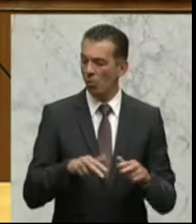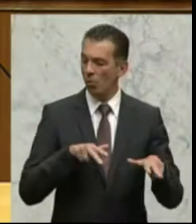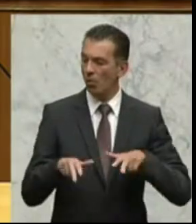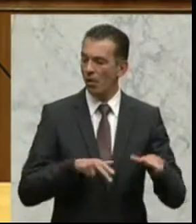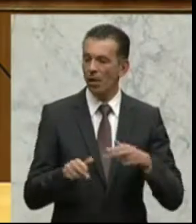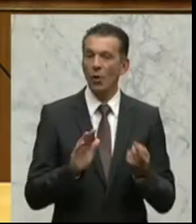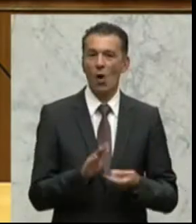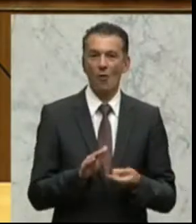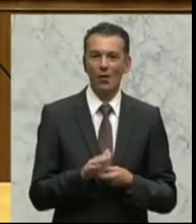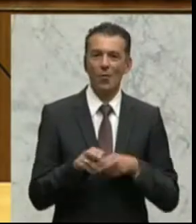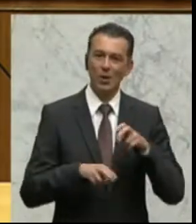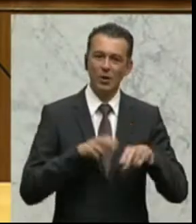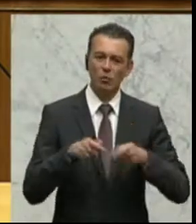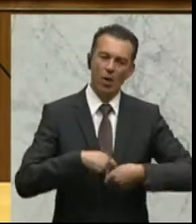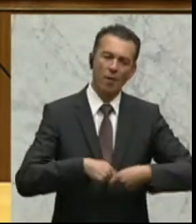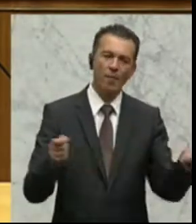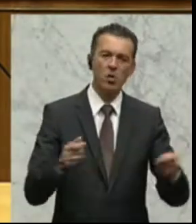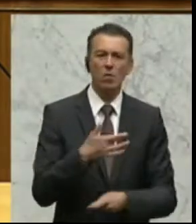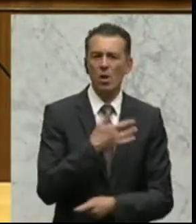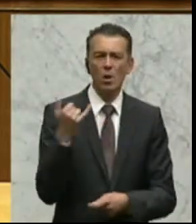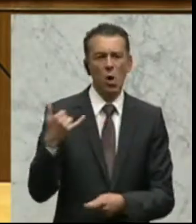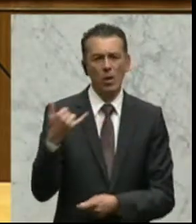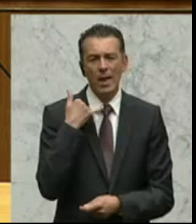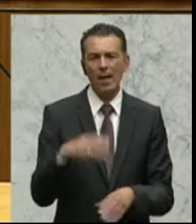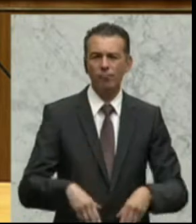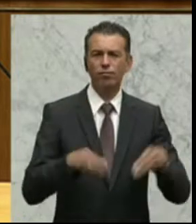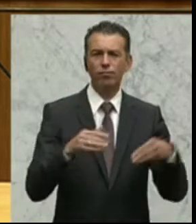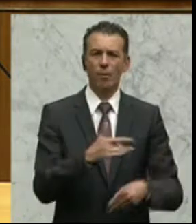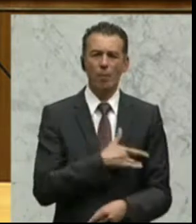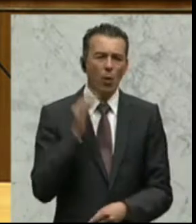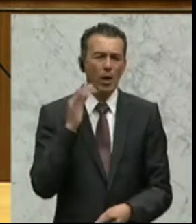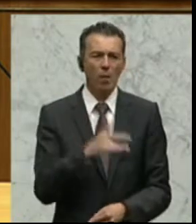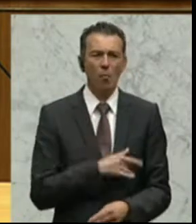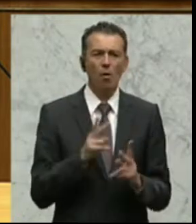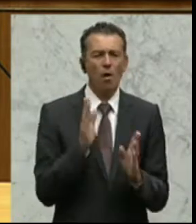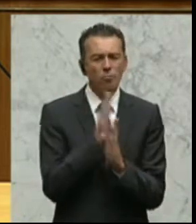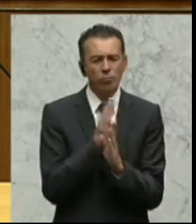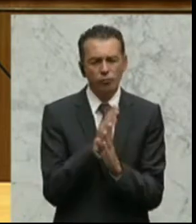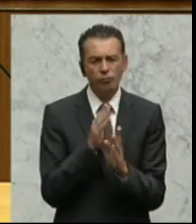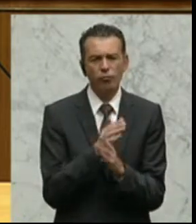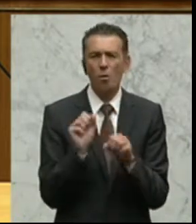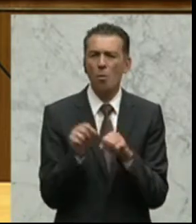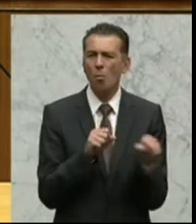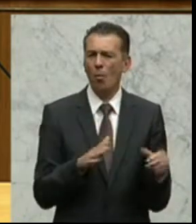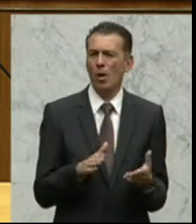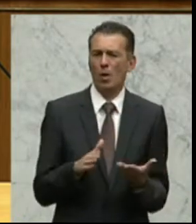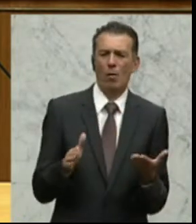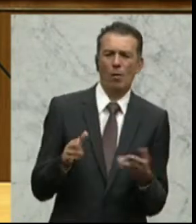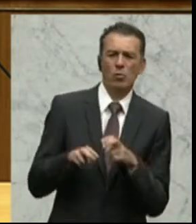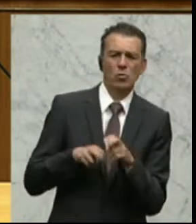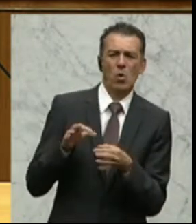eine Steuerverschwendungs-Hotline einzurichten, bei der Bürgerinnen und Bürger anonym mögliche Unregelmäßigkeiten, bedenkliche Planungen